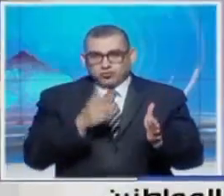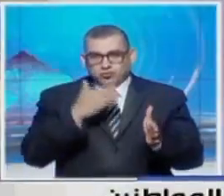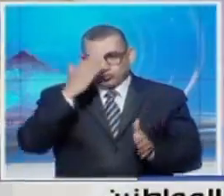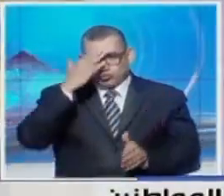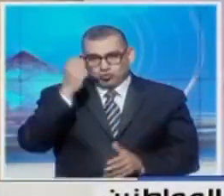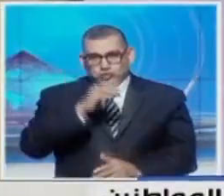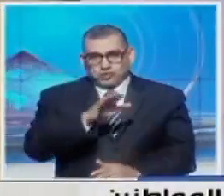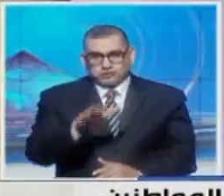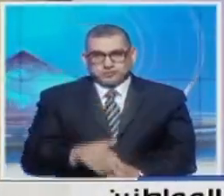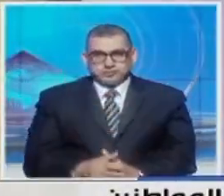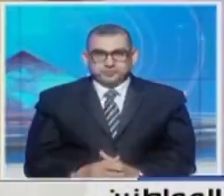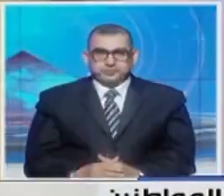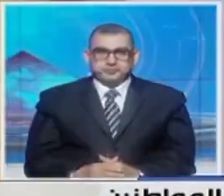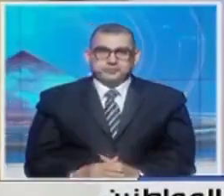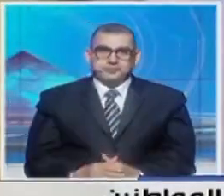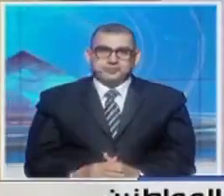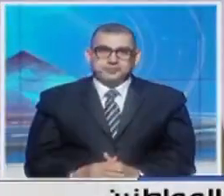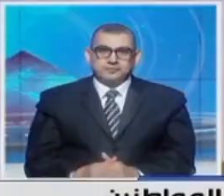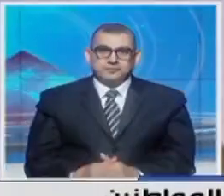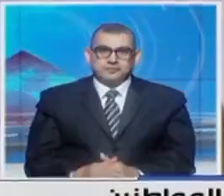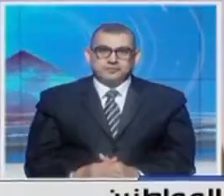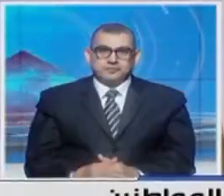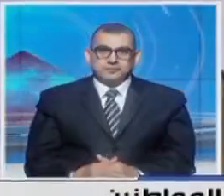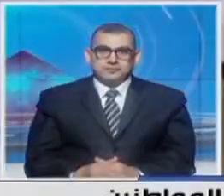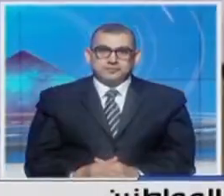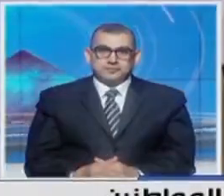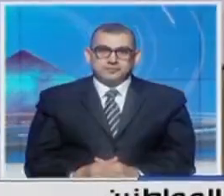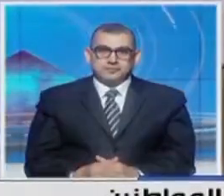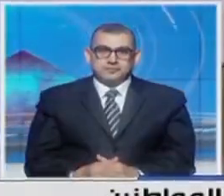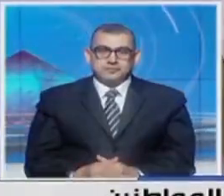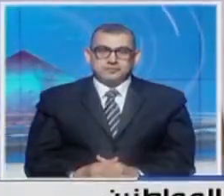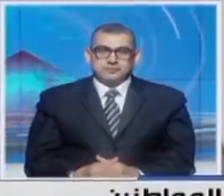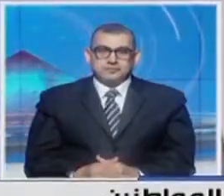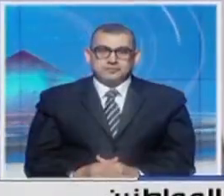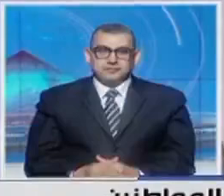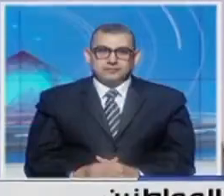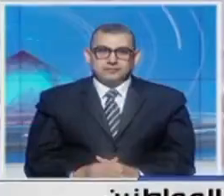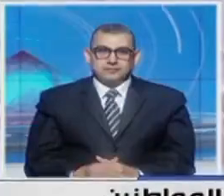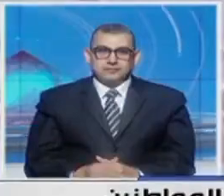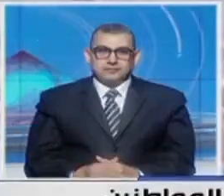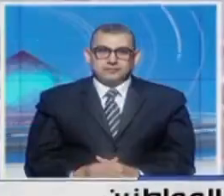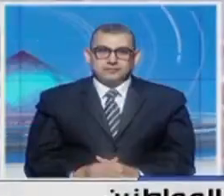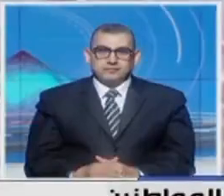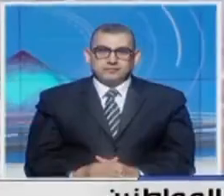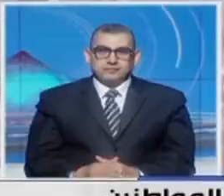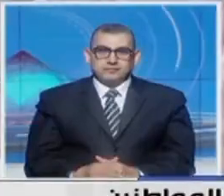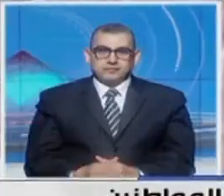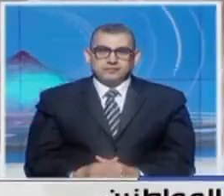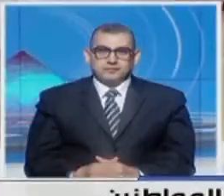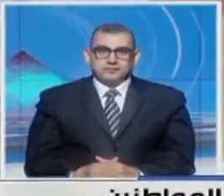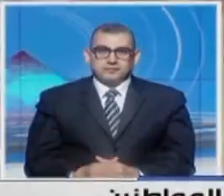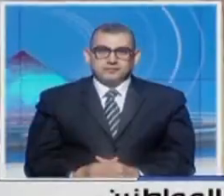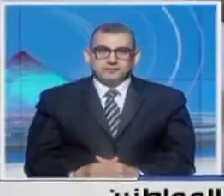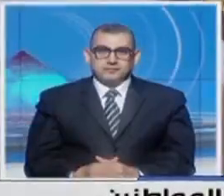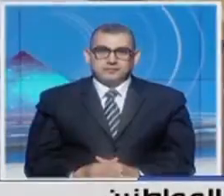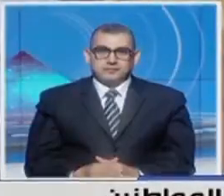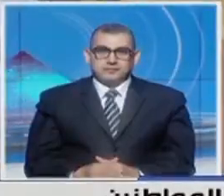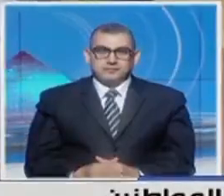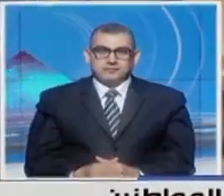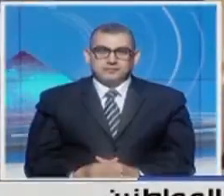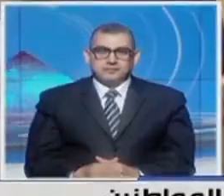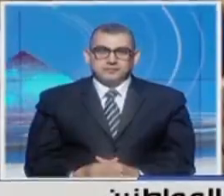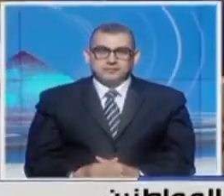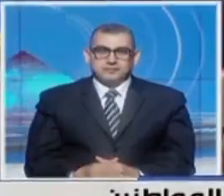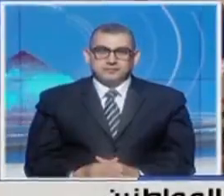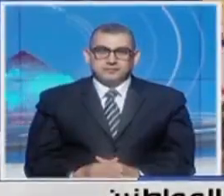يخليك. وبلدي التاريخ من بعدها، وكلنا مؤمنين بحبها من سنين. في كل